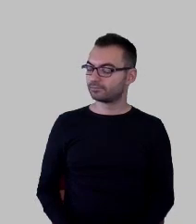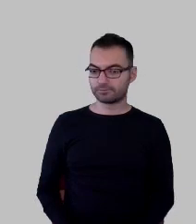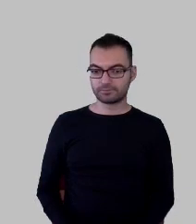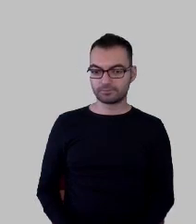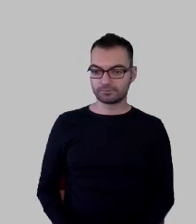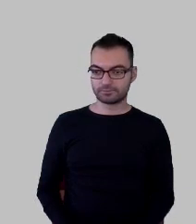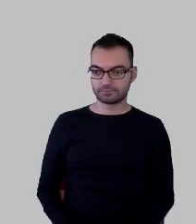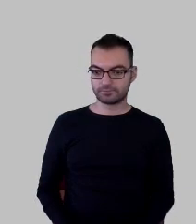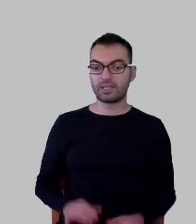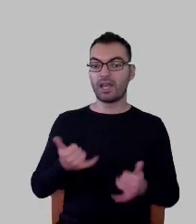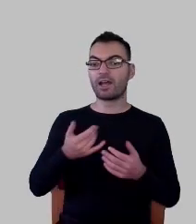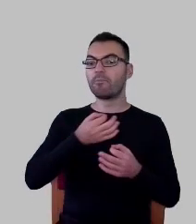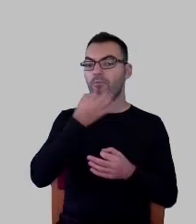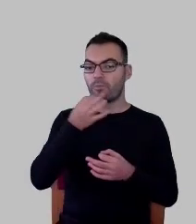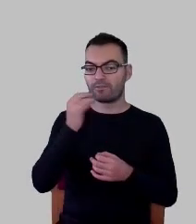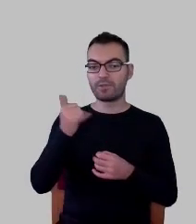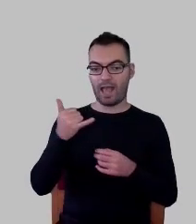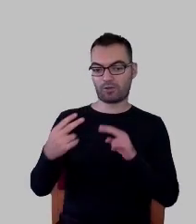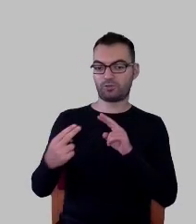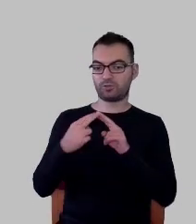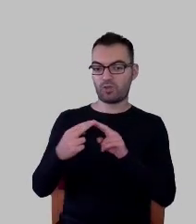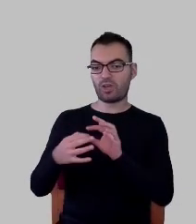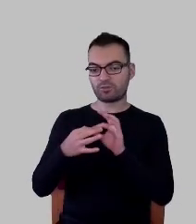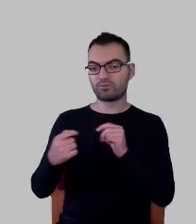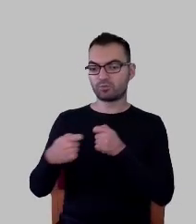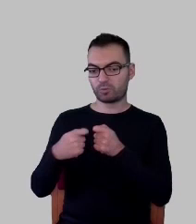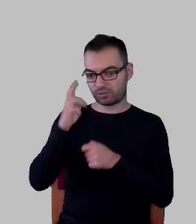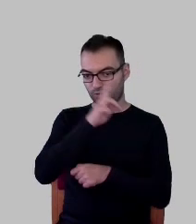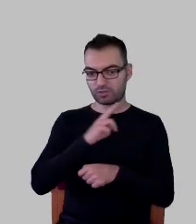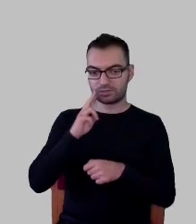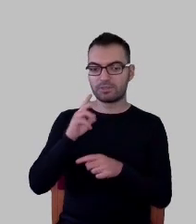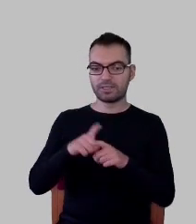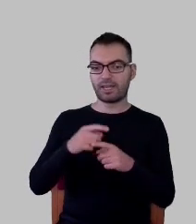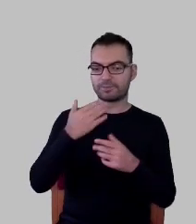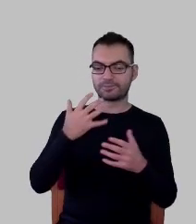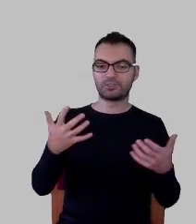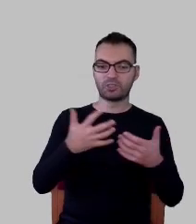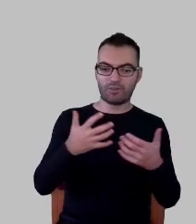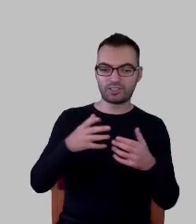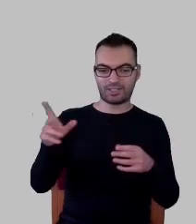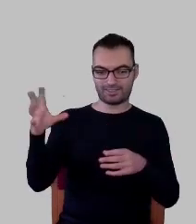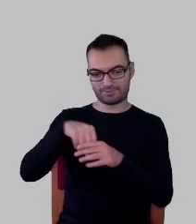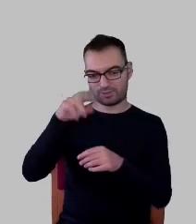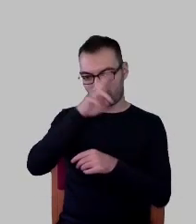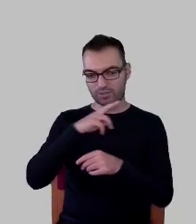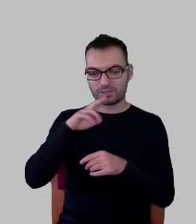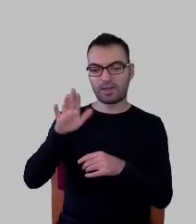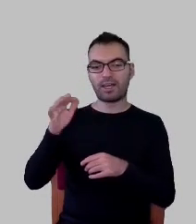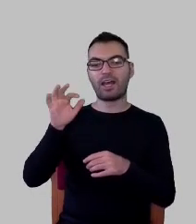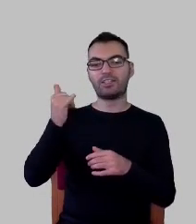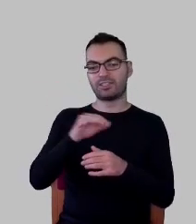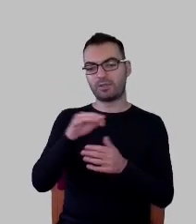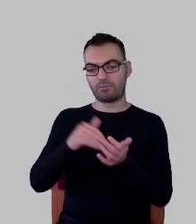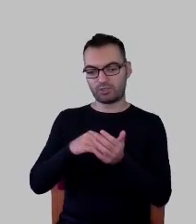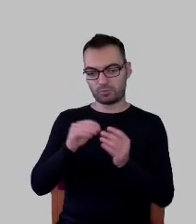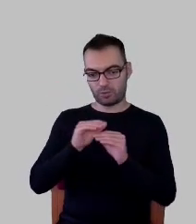usprawnienia współpracy z rodzicami, zresztą na wniosek też organizacji zrzeszających rodziców dzieci ze specjalnymi potrzebami edukacyjnymi,